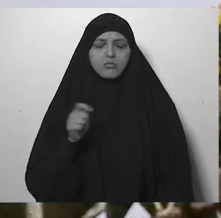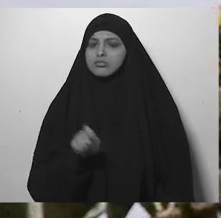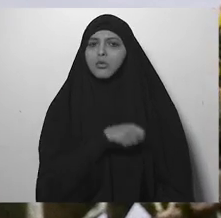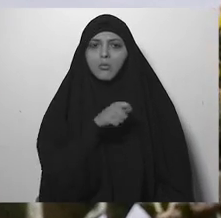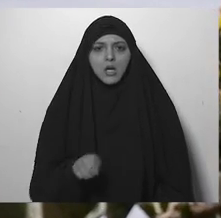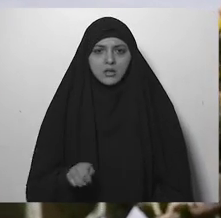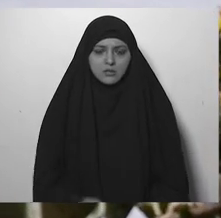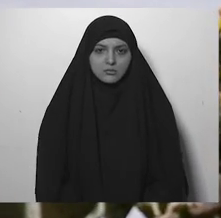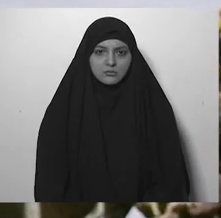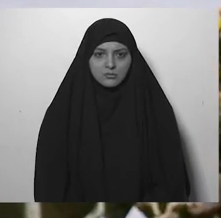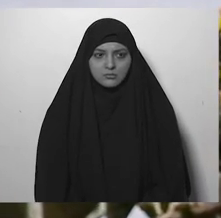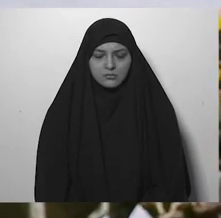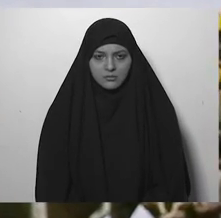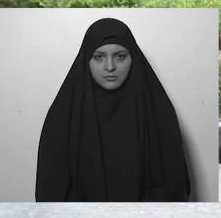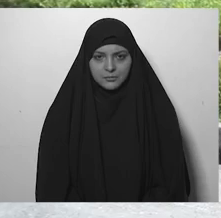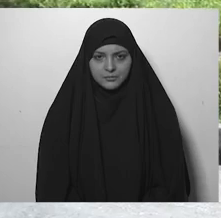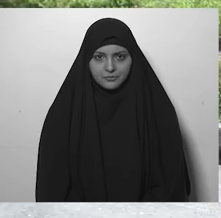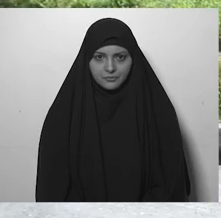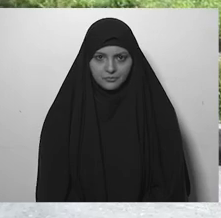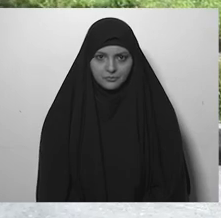sens que je suis valide.